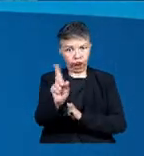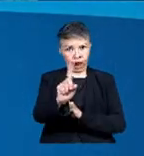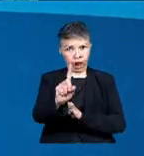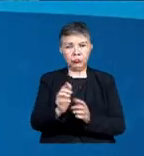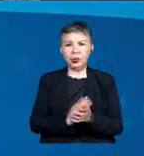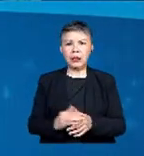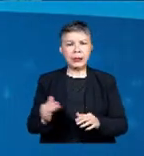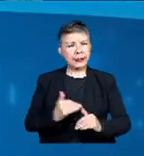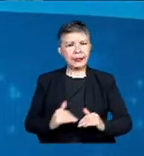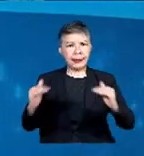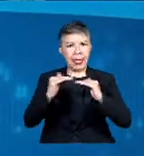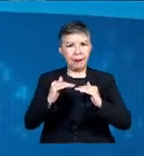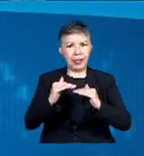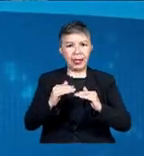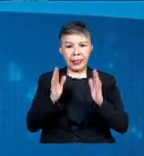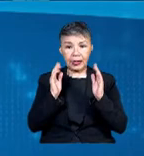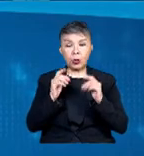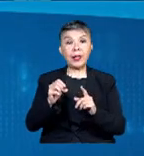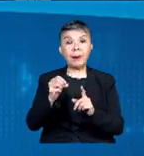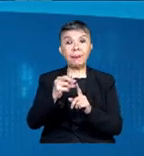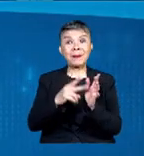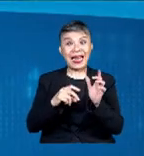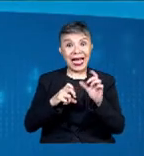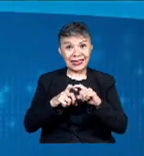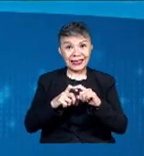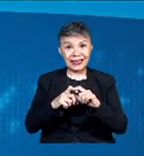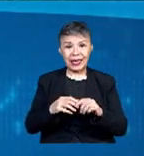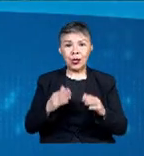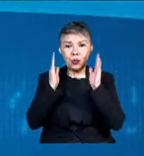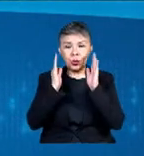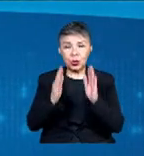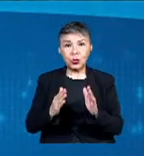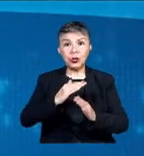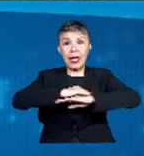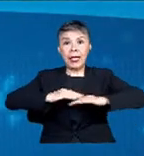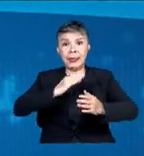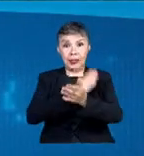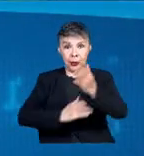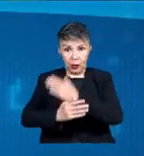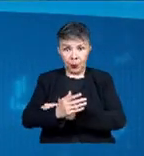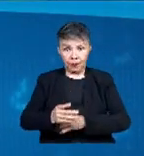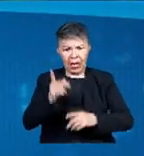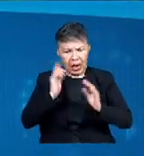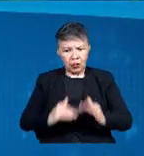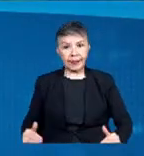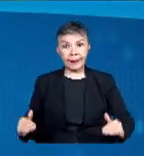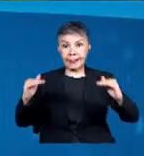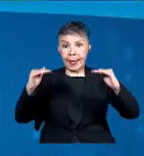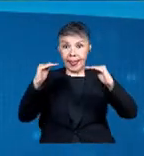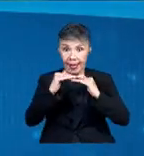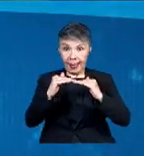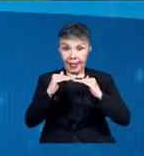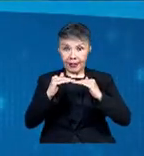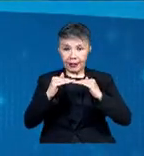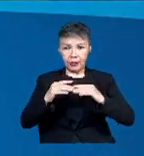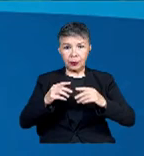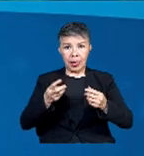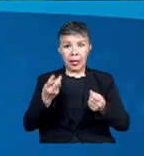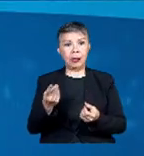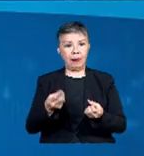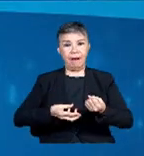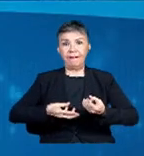olahraga prestasi bagi atlet disabilitas. Dan ini yang didorong Pak Menteri, adanya kesetaraan di dalam